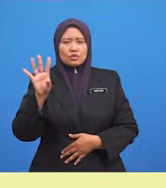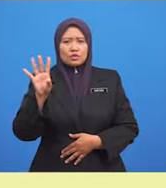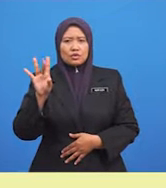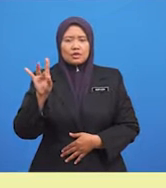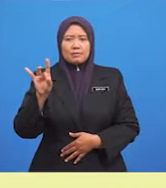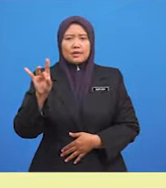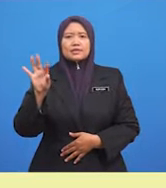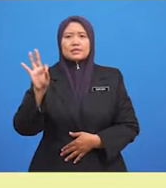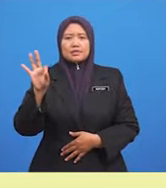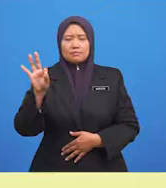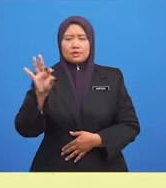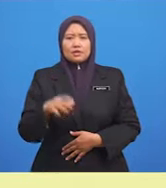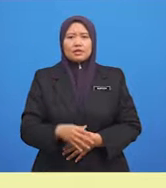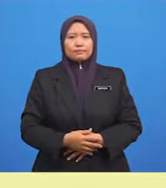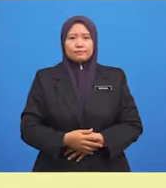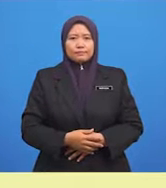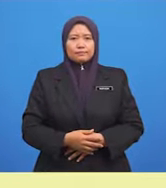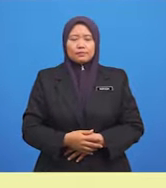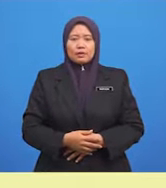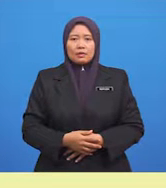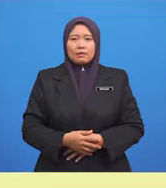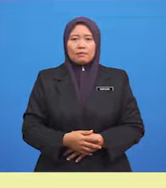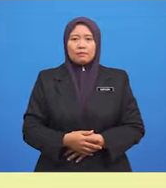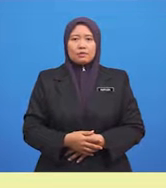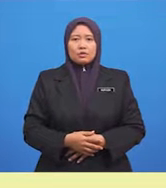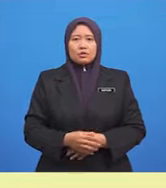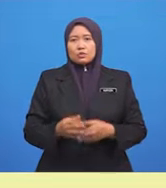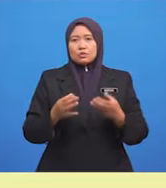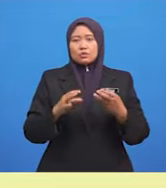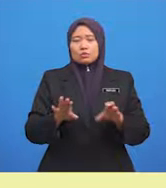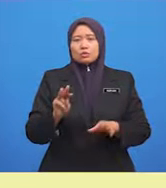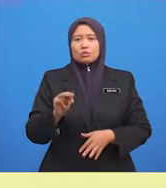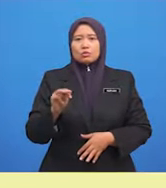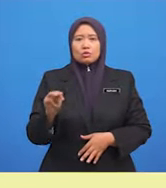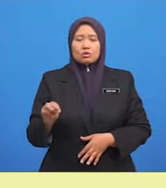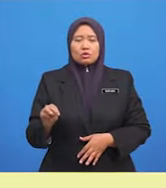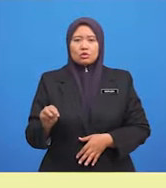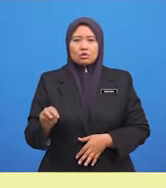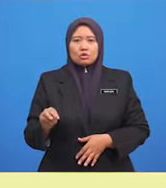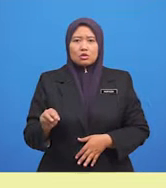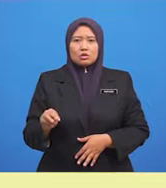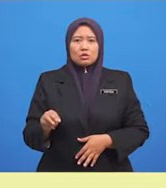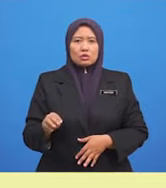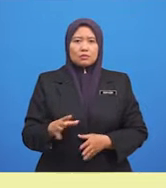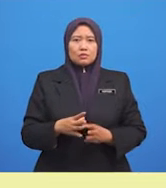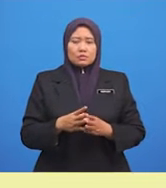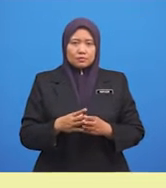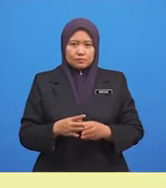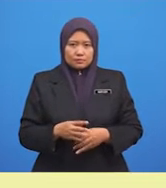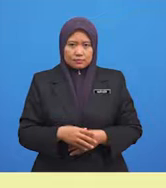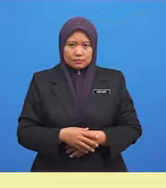6, 7, 8 dan 9. Cuba murid-murid selesaikan latihan